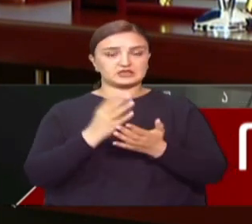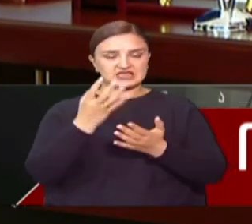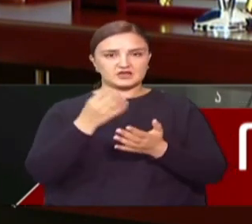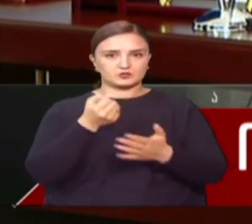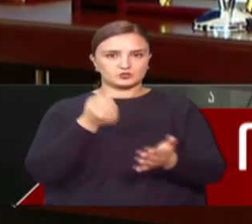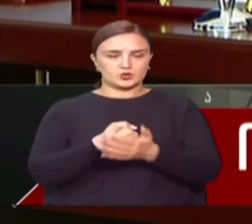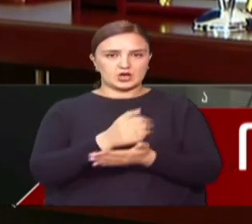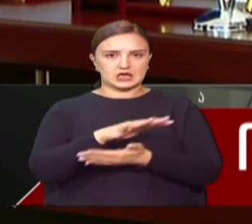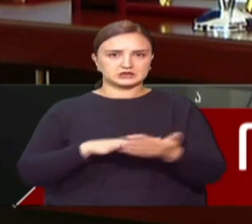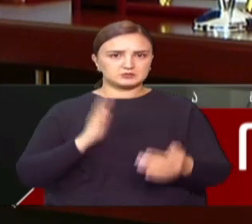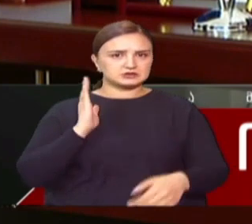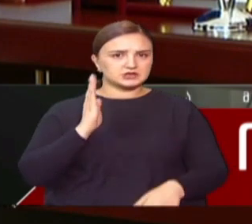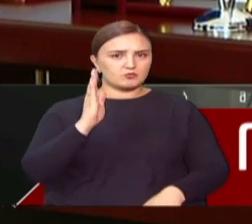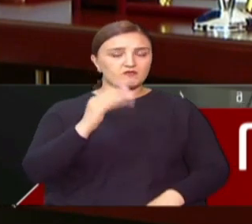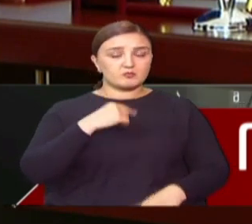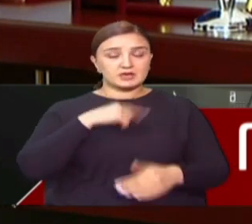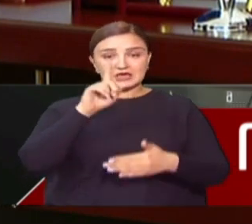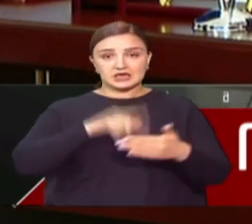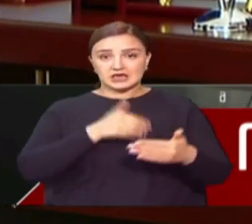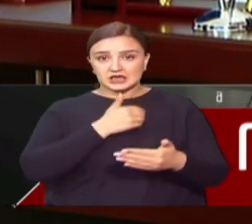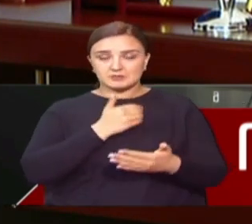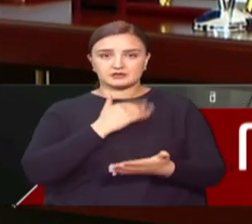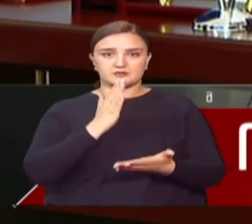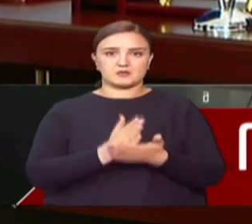უნდა საომალოდაც და ძალიან დიდი იმედი მაქვს, რომ